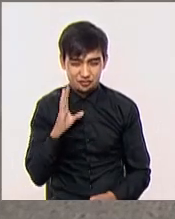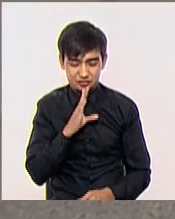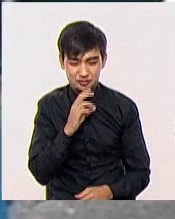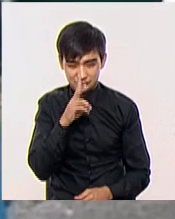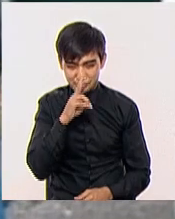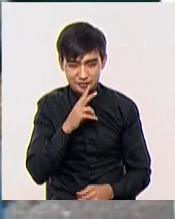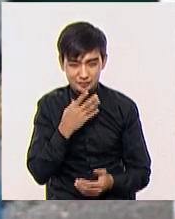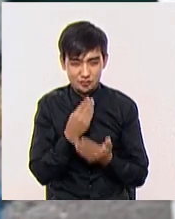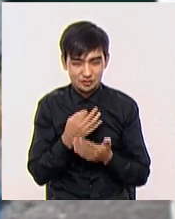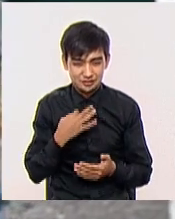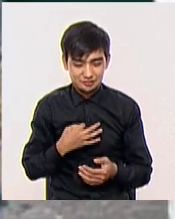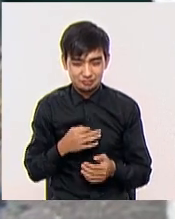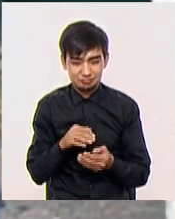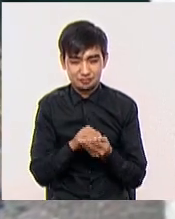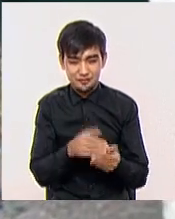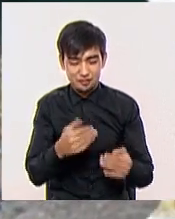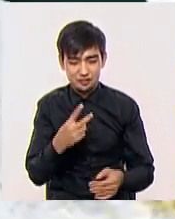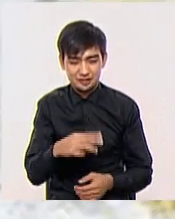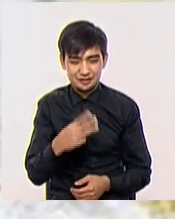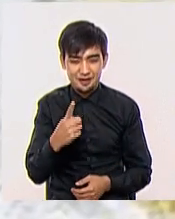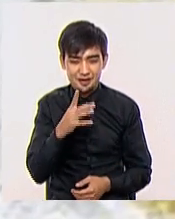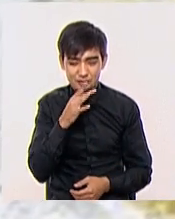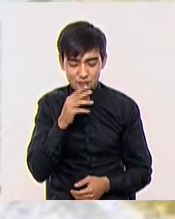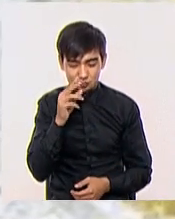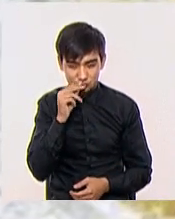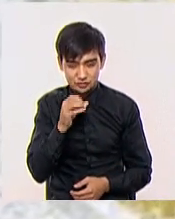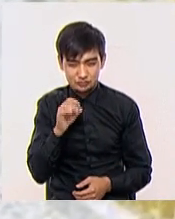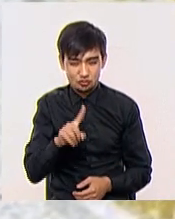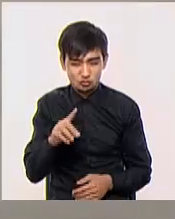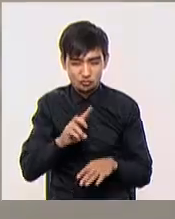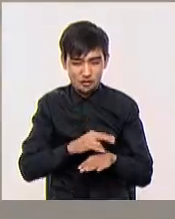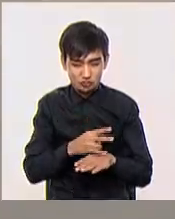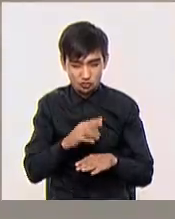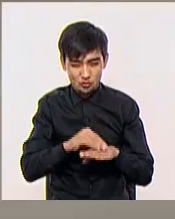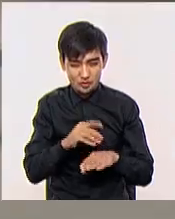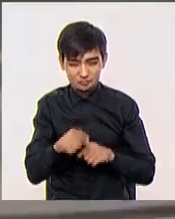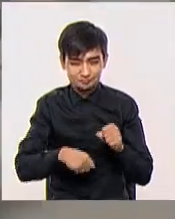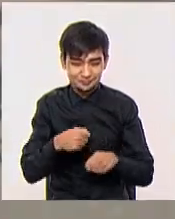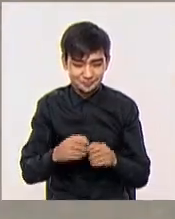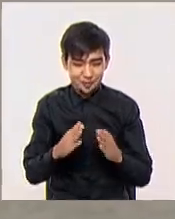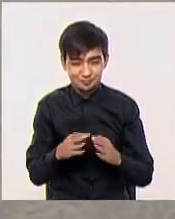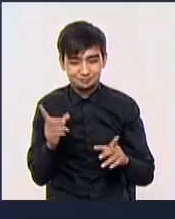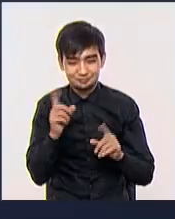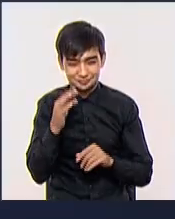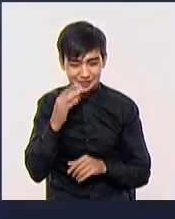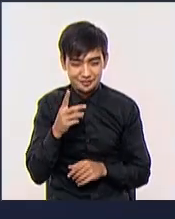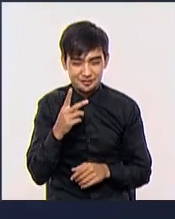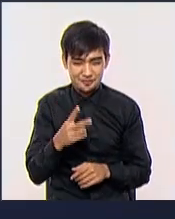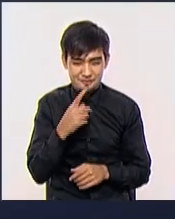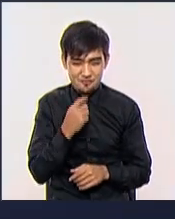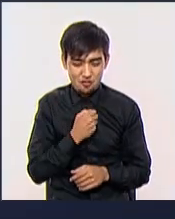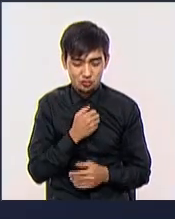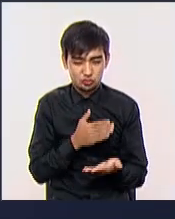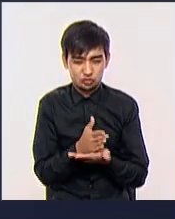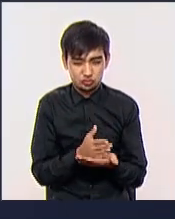назад похоронила сына. 31-летний мужчина в час ночи 27 мая возвращался домой на велосипеде, когда его сбила машина с 2 военнослужащими